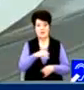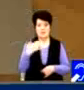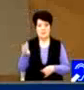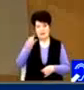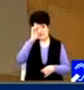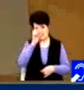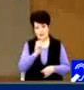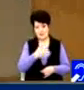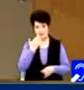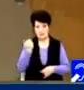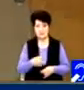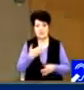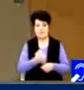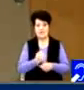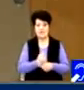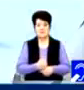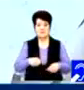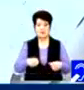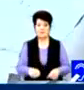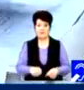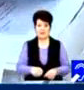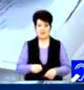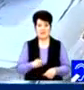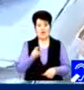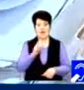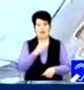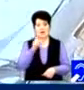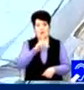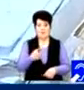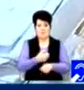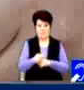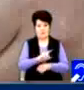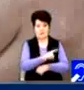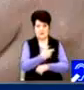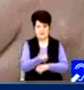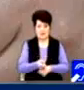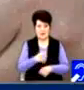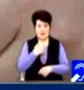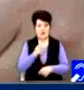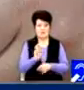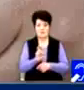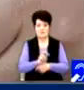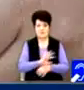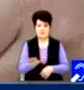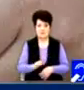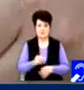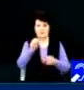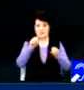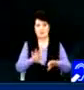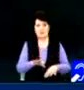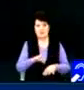depun eforturi pentru a le face dreptate pacienților internați forțat aceștia nu și vizitează clienții și nici nu contestă